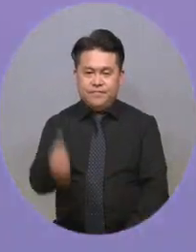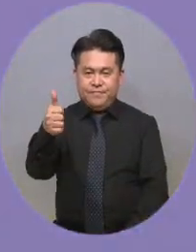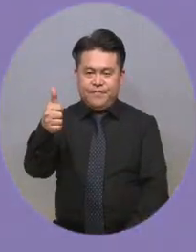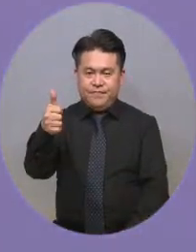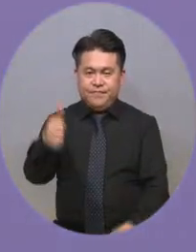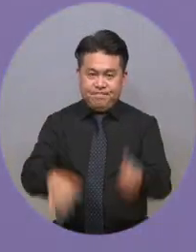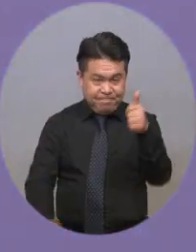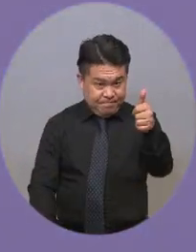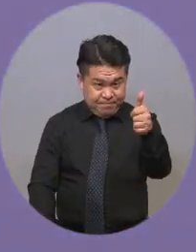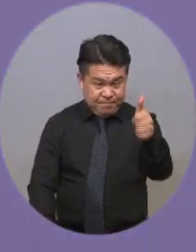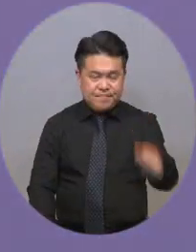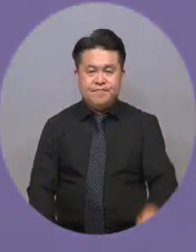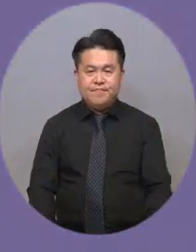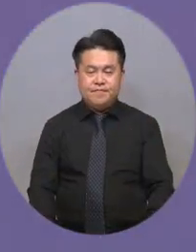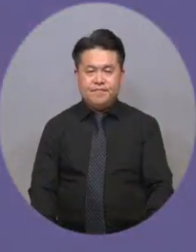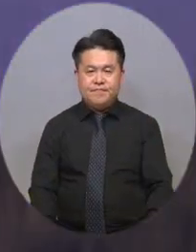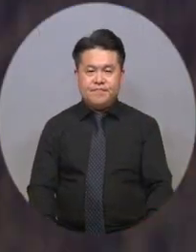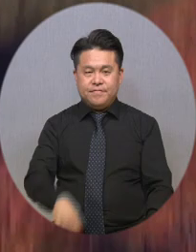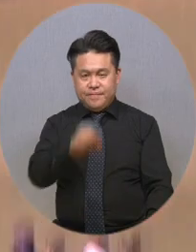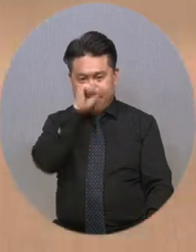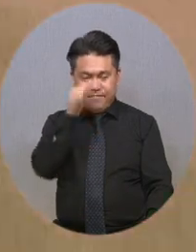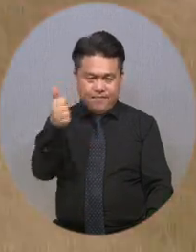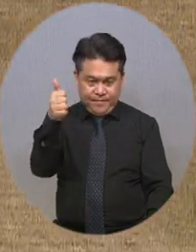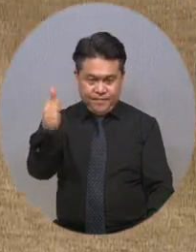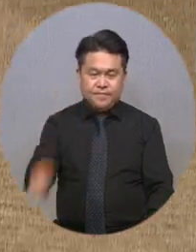굿샷. 아, 굿샷. 아, 좋다.